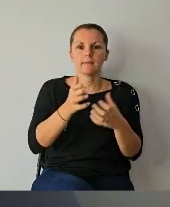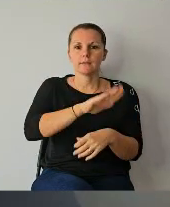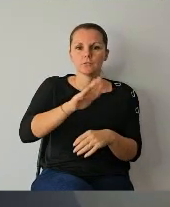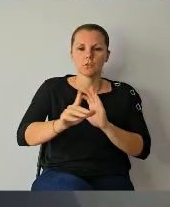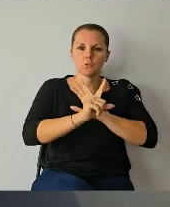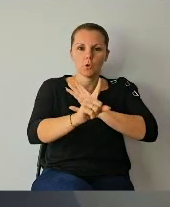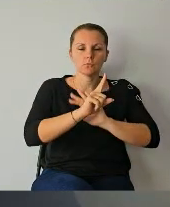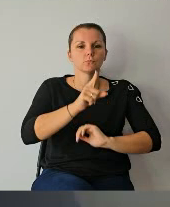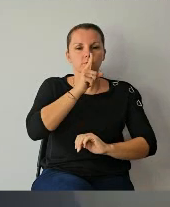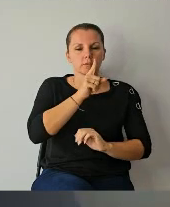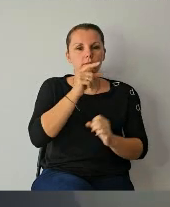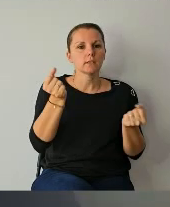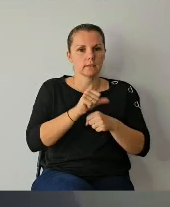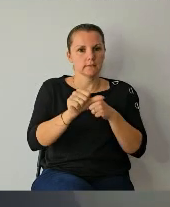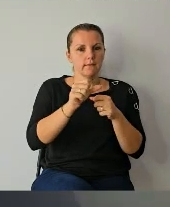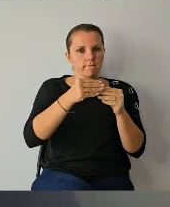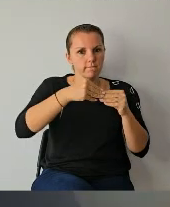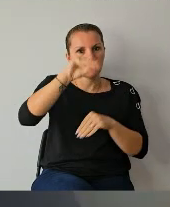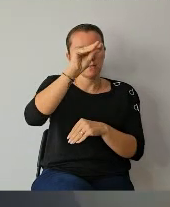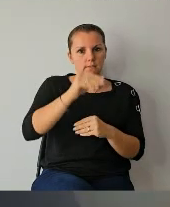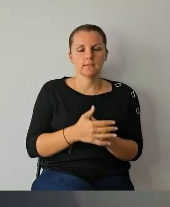na świetlicę.